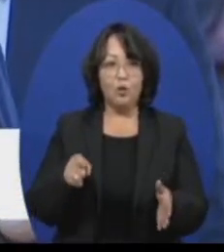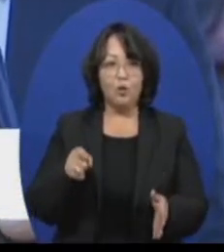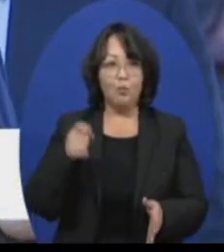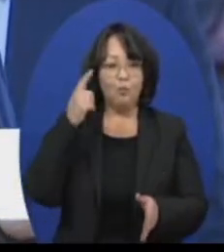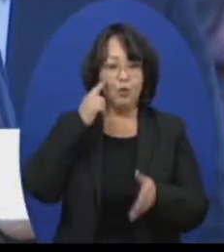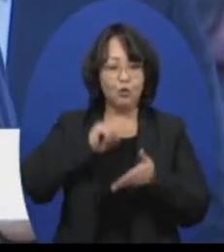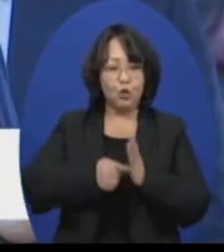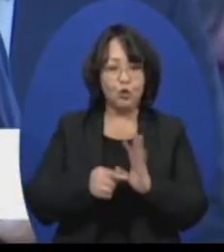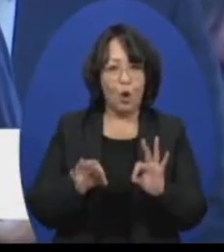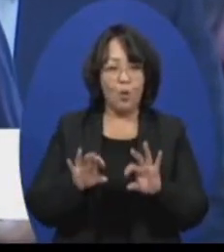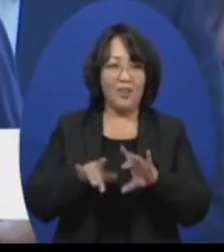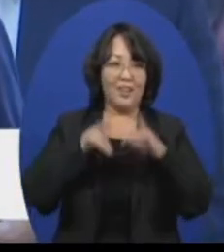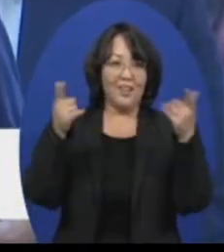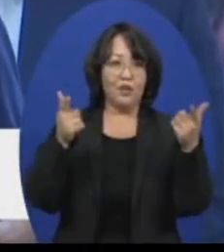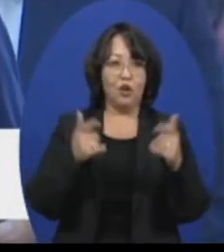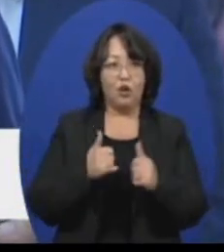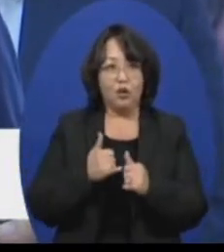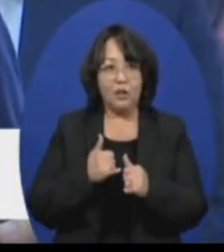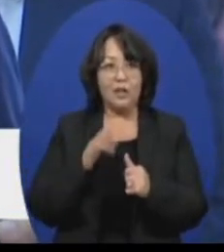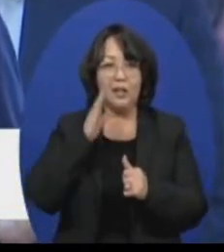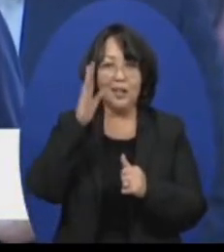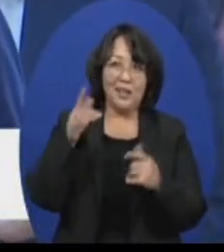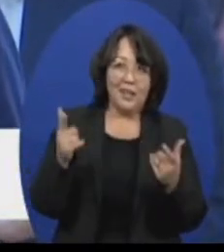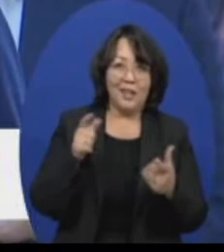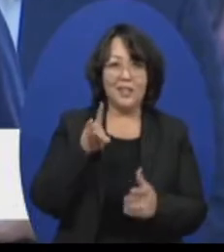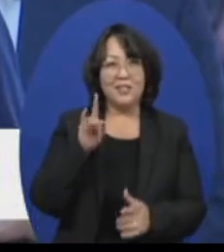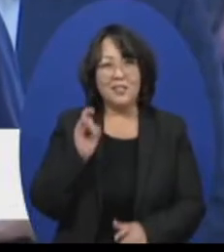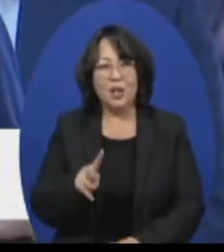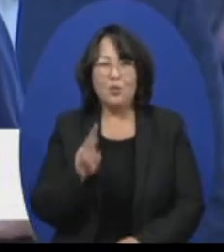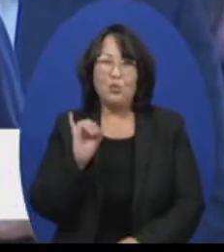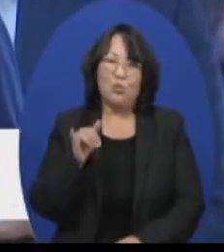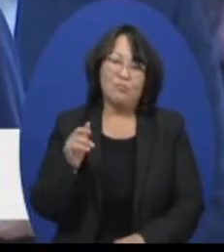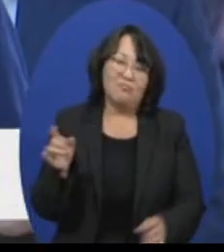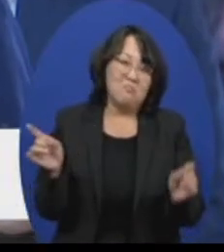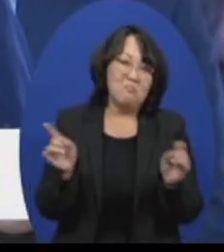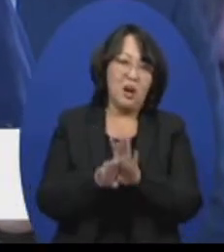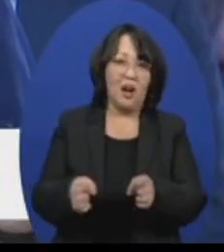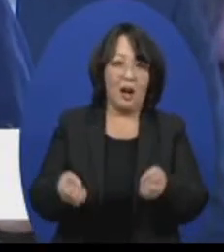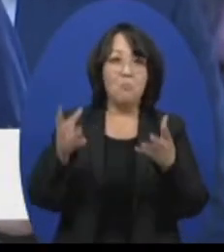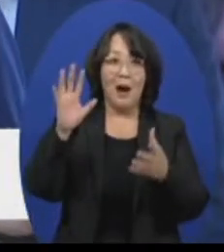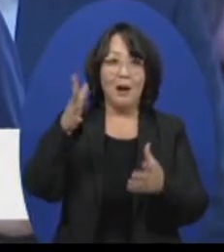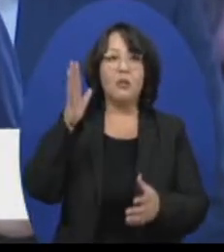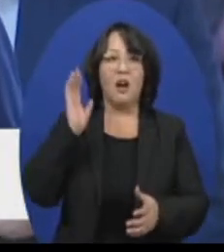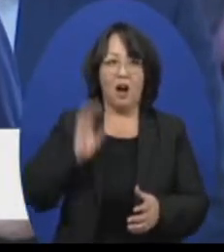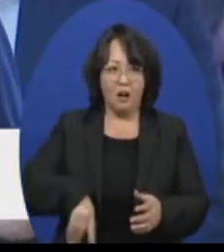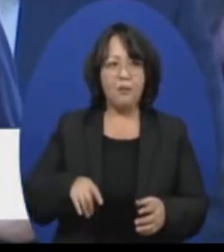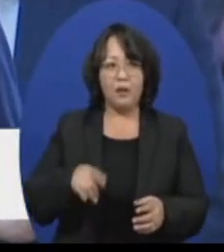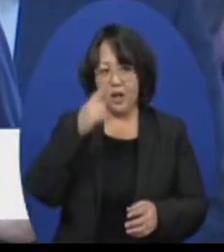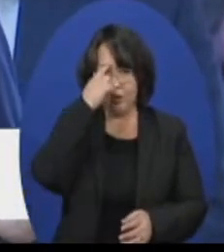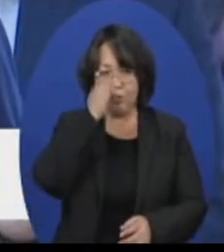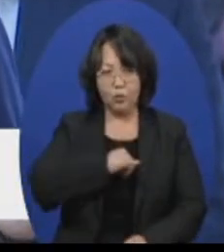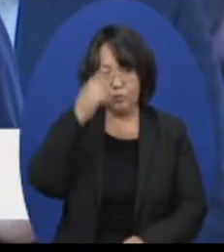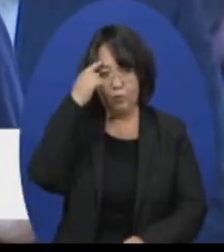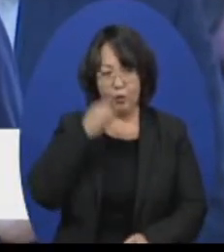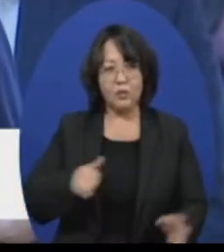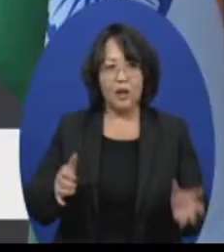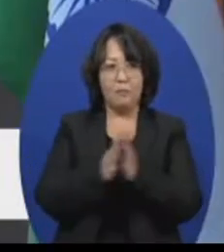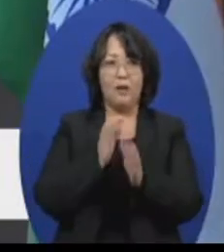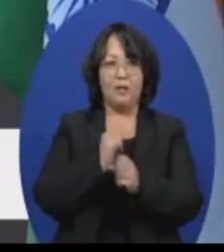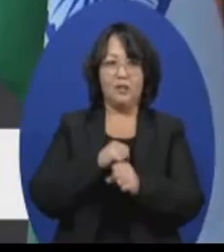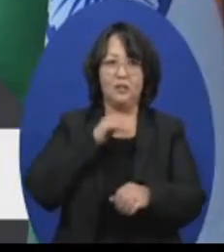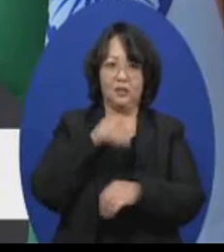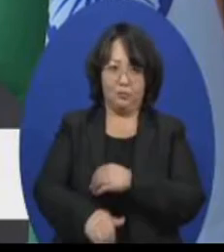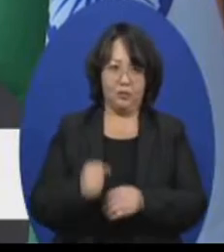олон эрсдлүүд, бэрхшээлүүд бол хүндэрч учрах бол магадгүй. Гэтэ бид бүхэн энэ талаар бол хамтарч ажиллаж энэ бүхнийг бол даван туулах түүхэн шаардлага бол